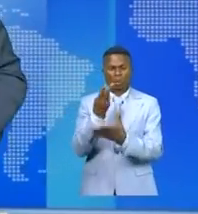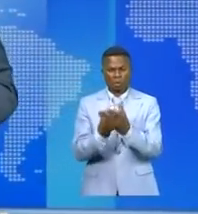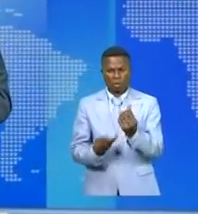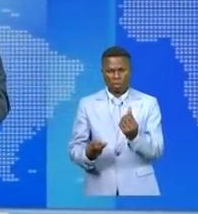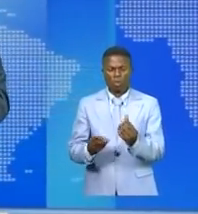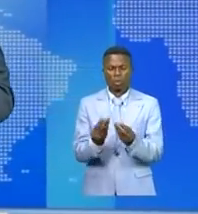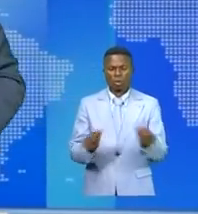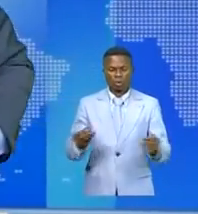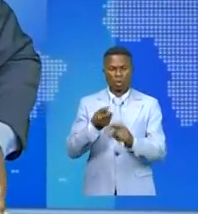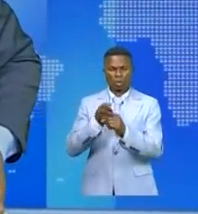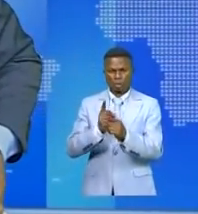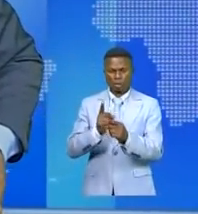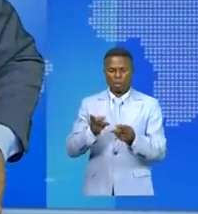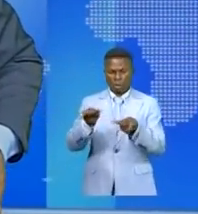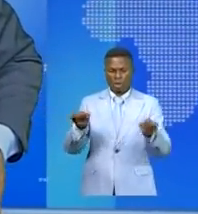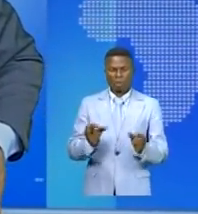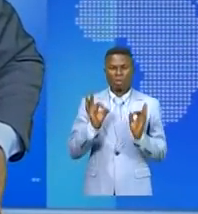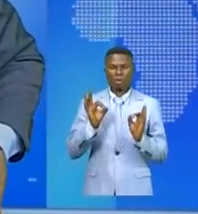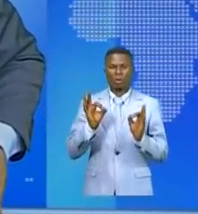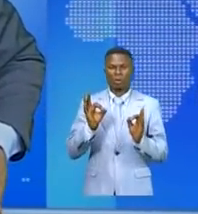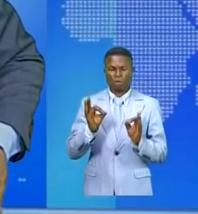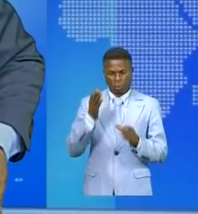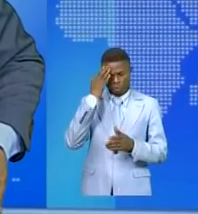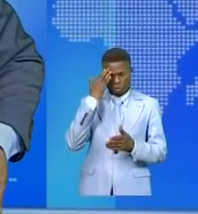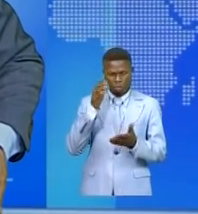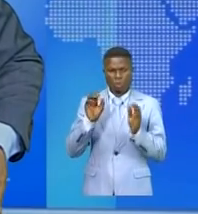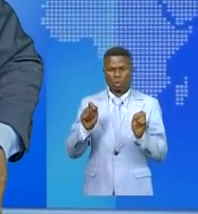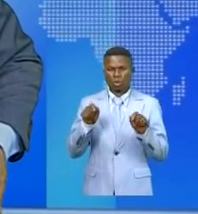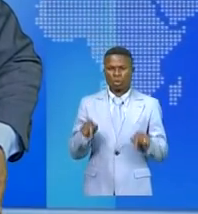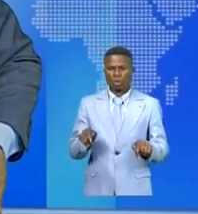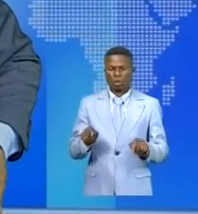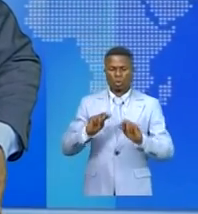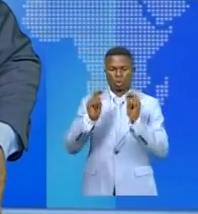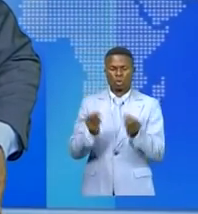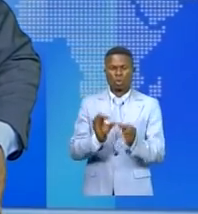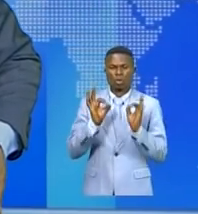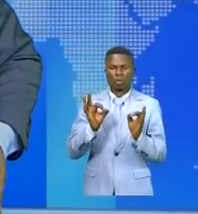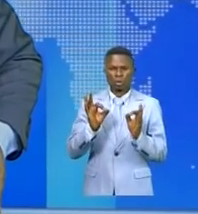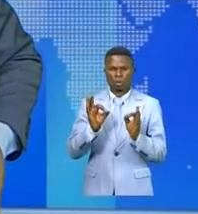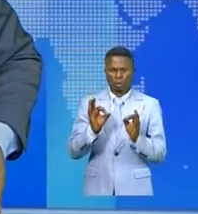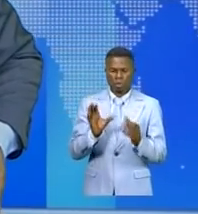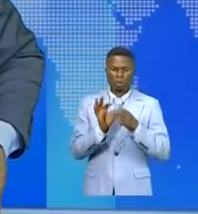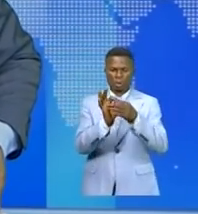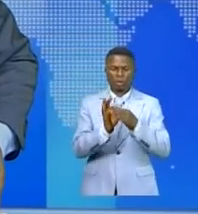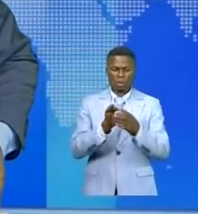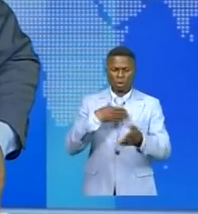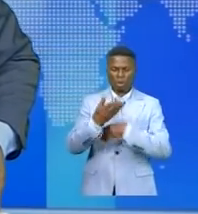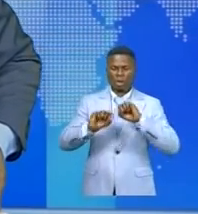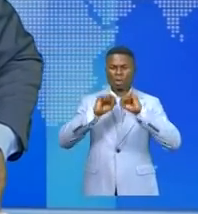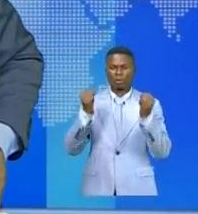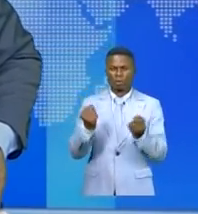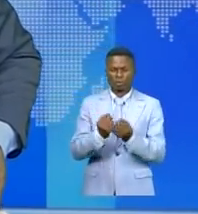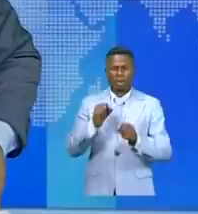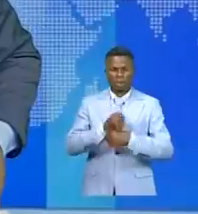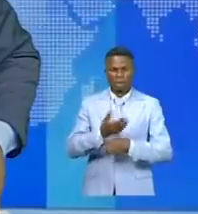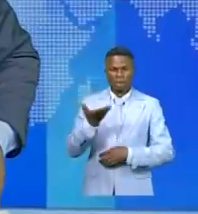des solutions dans un nouveau cadre. On va les découvrir dans ce journal. Une nouvelle structure appelée à être rattachée aux affaires sociales vient de voir le